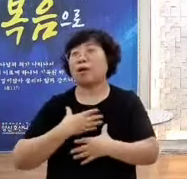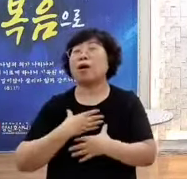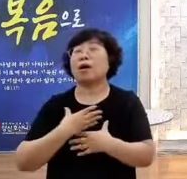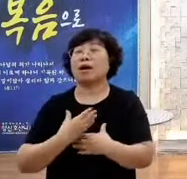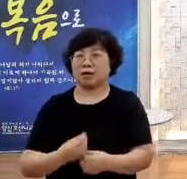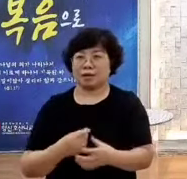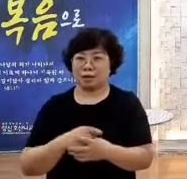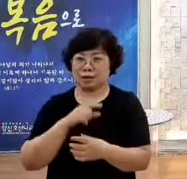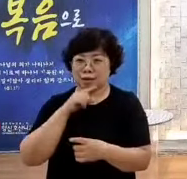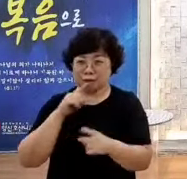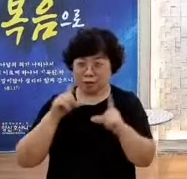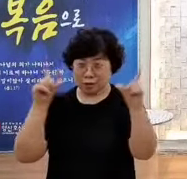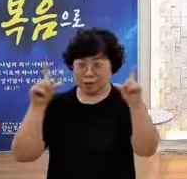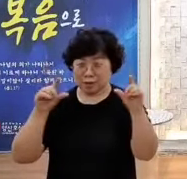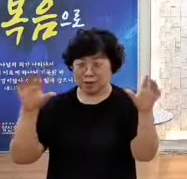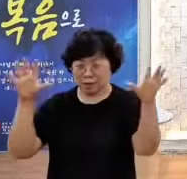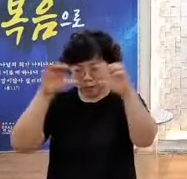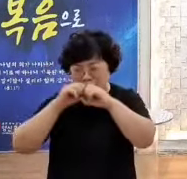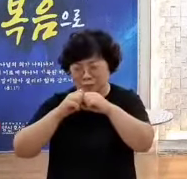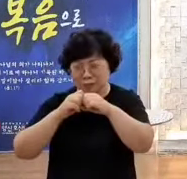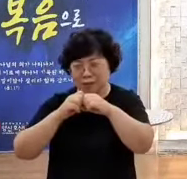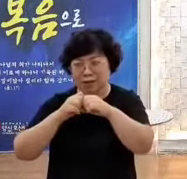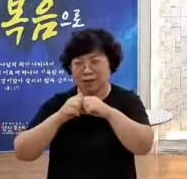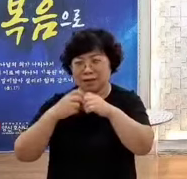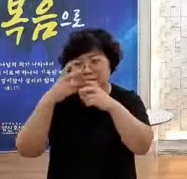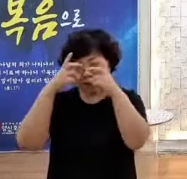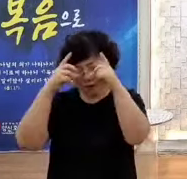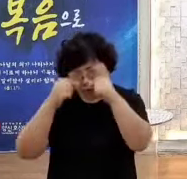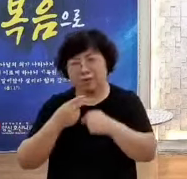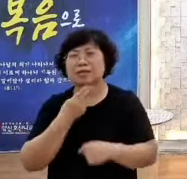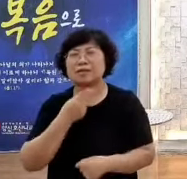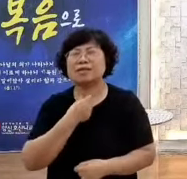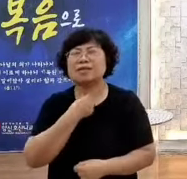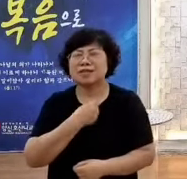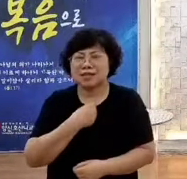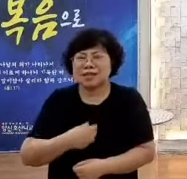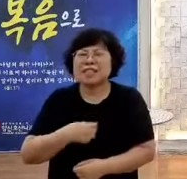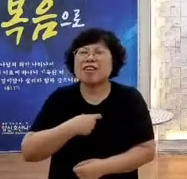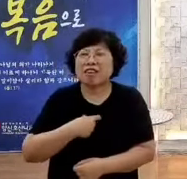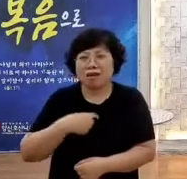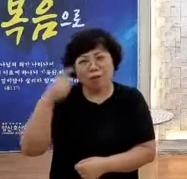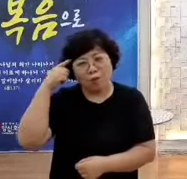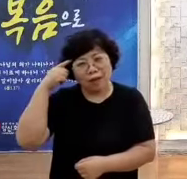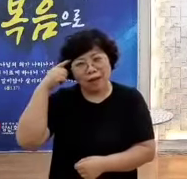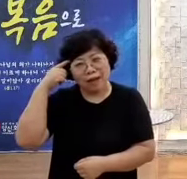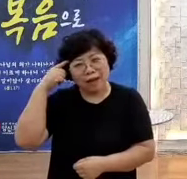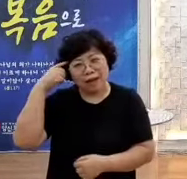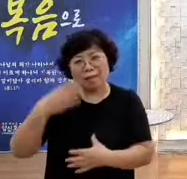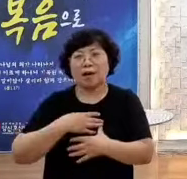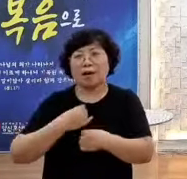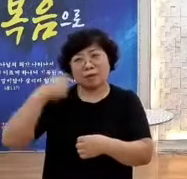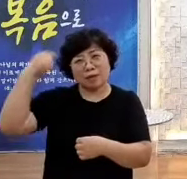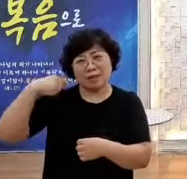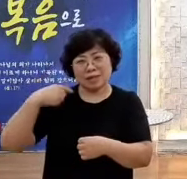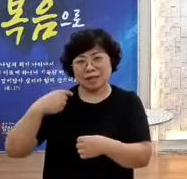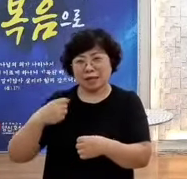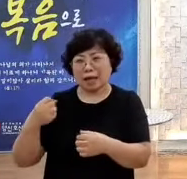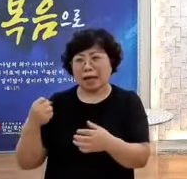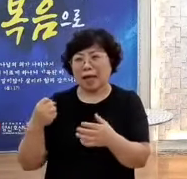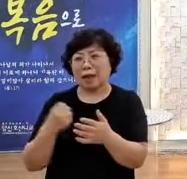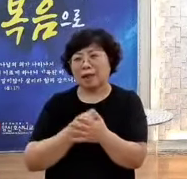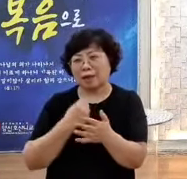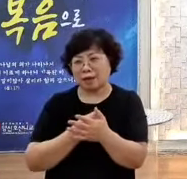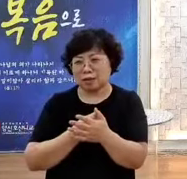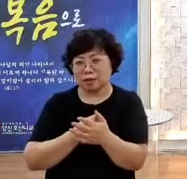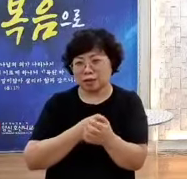저는 주일 밤에 막 2시, 12시 넘어도 잠을 안 자고 싶어요. 이 일주일 동안 느끼는 단 하루, 그 하루의 이